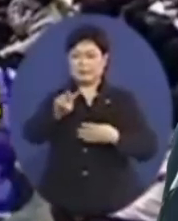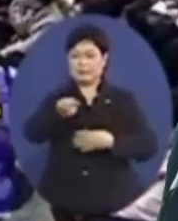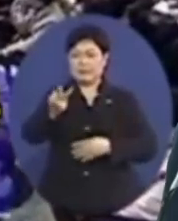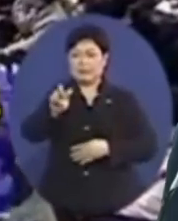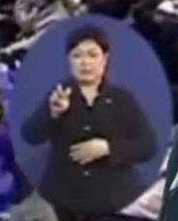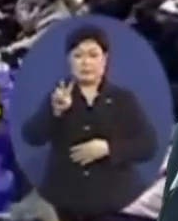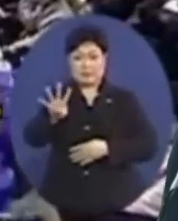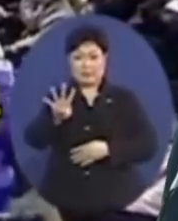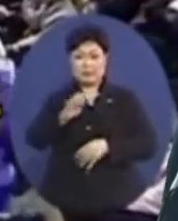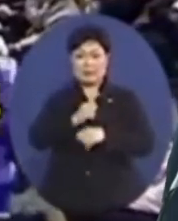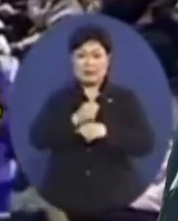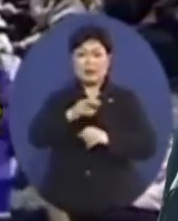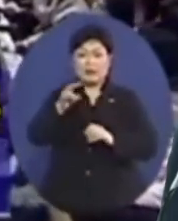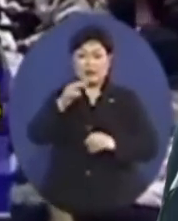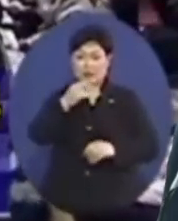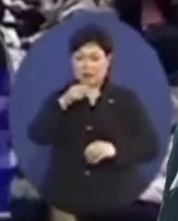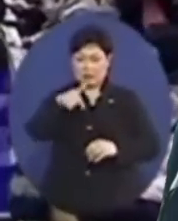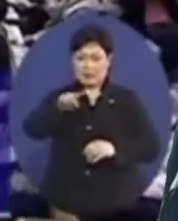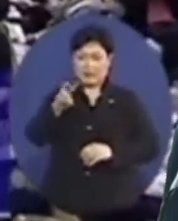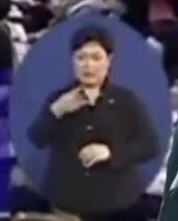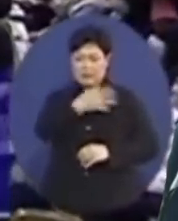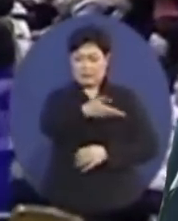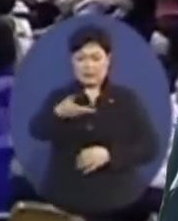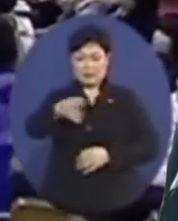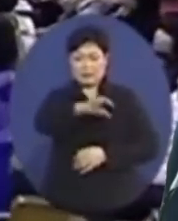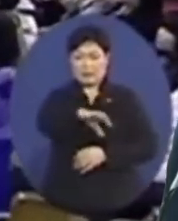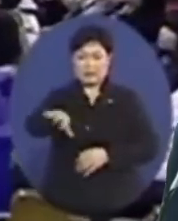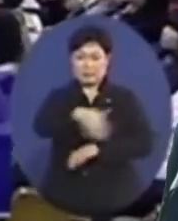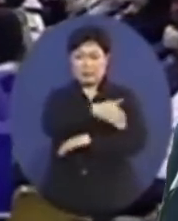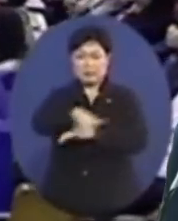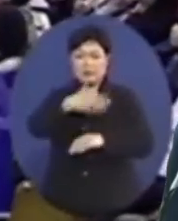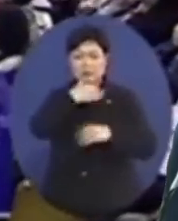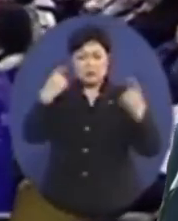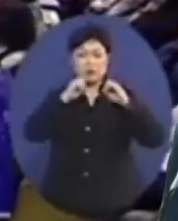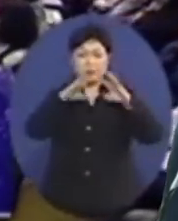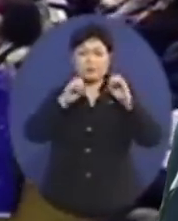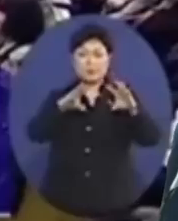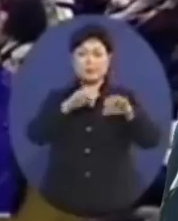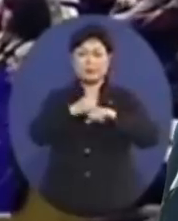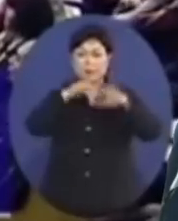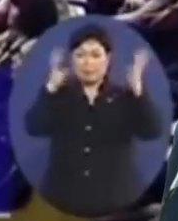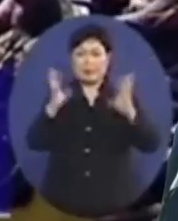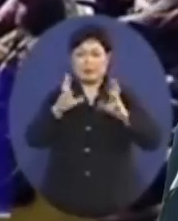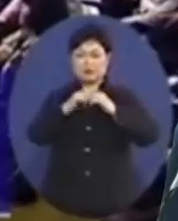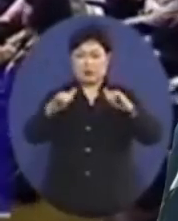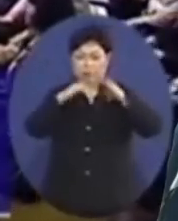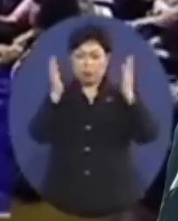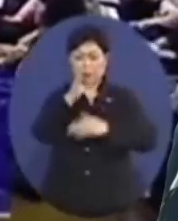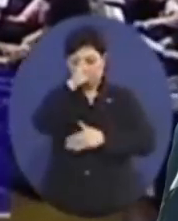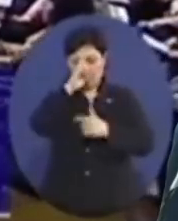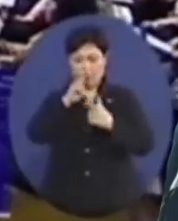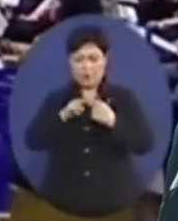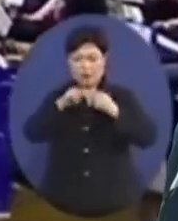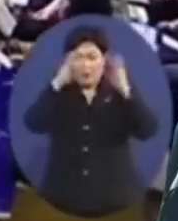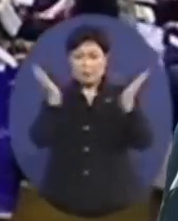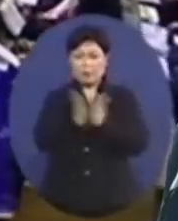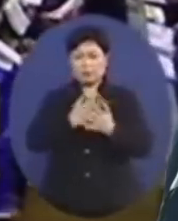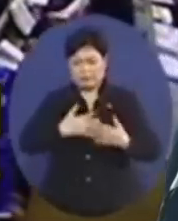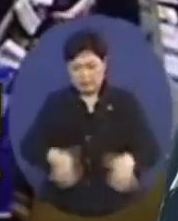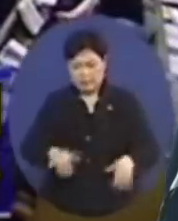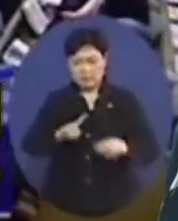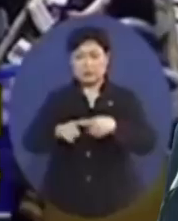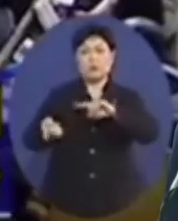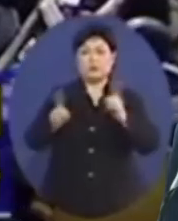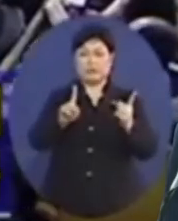그들의 회당에서 가르치시며 천국 복음을 전파하시며 백성 중에 모든 병과 모든 약한 것을